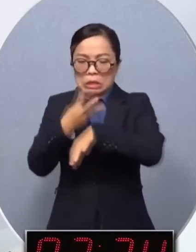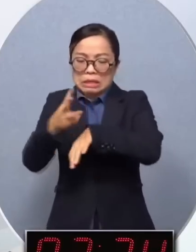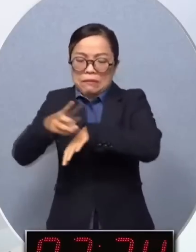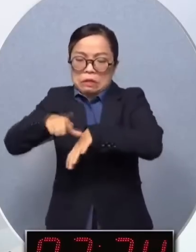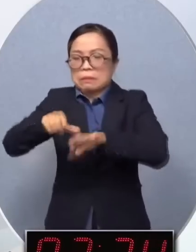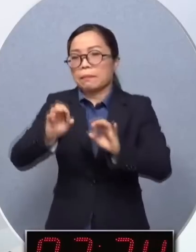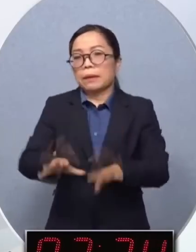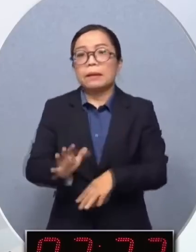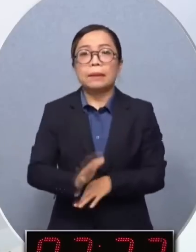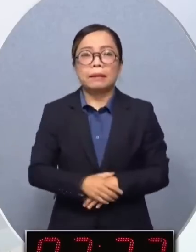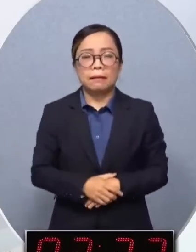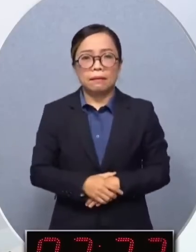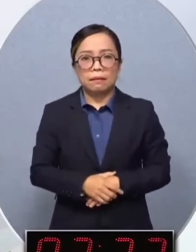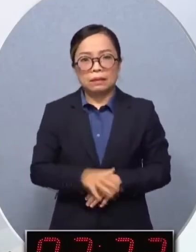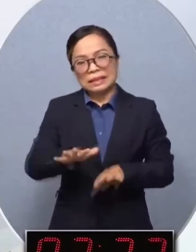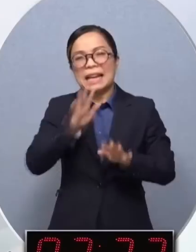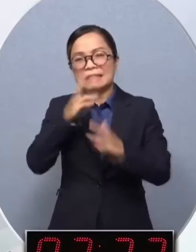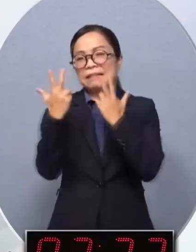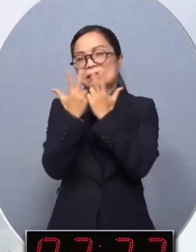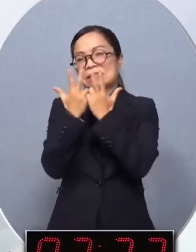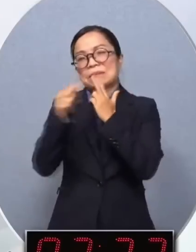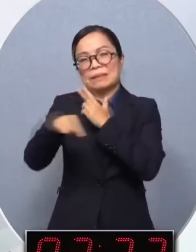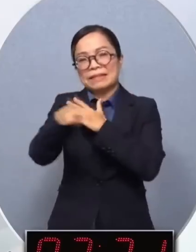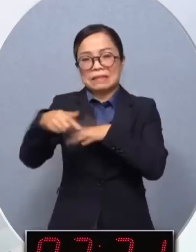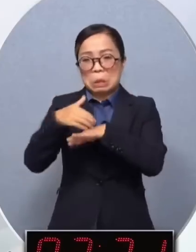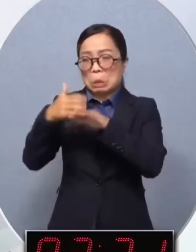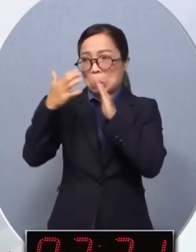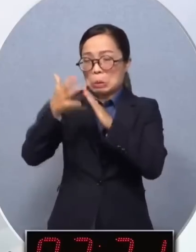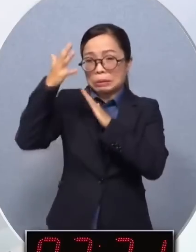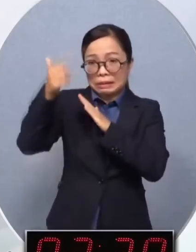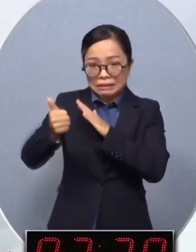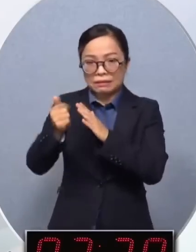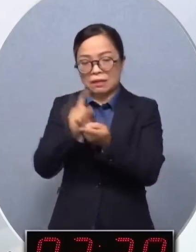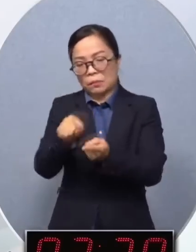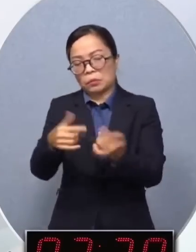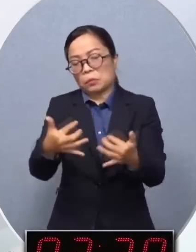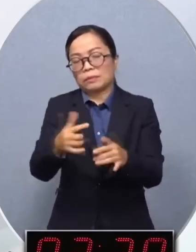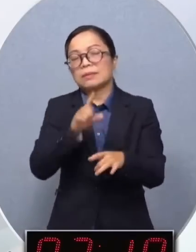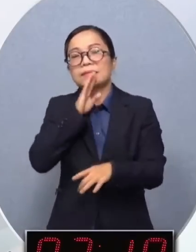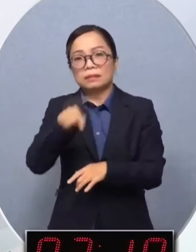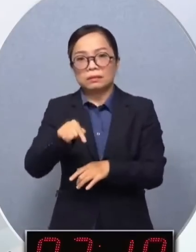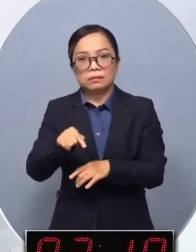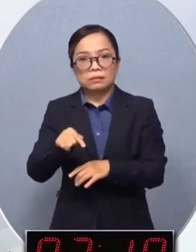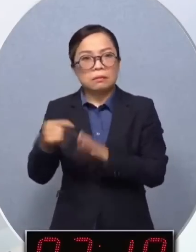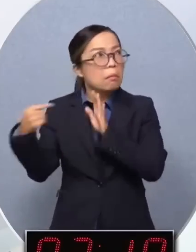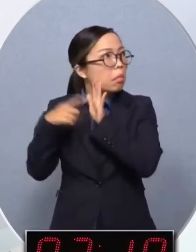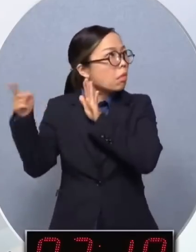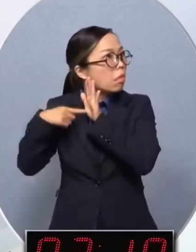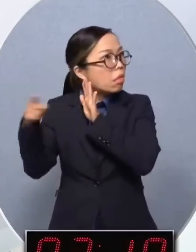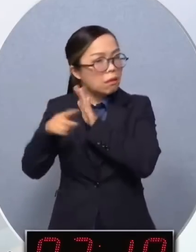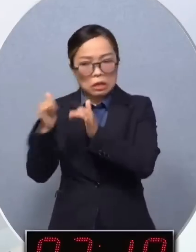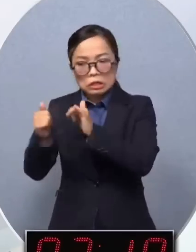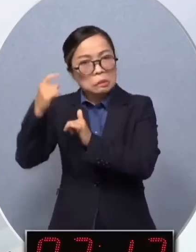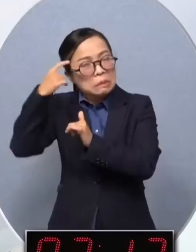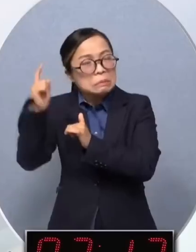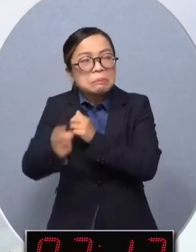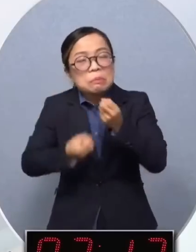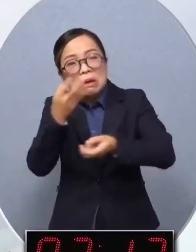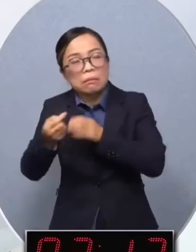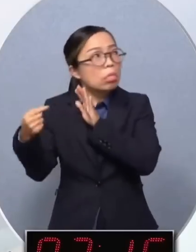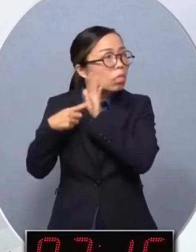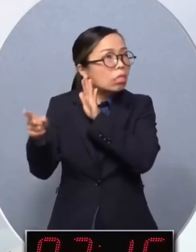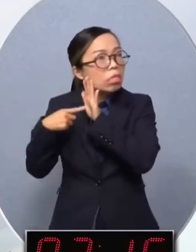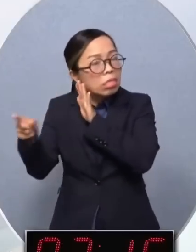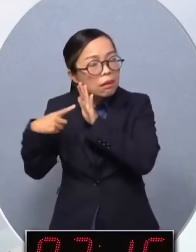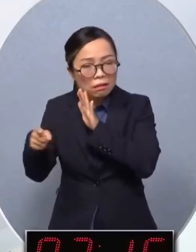间，好、哦，这个就是现在新北市在侯市长治理下的问题，听不见人民的声音，然后都